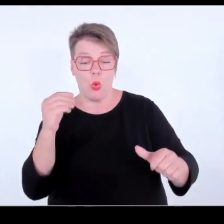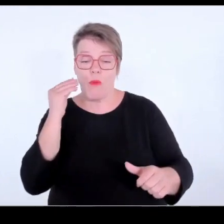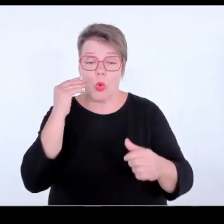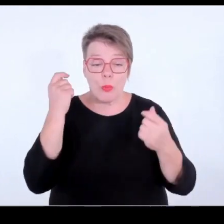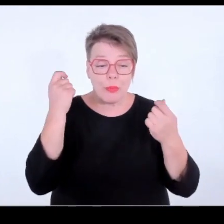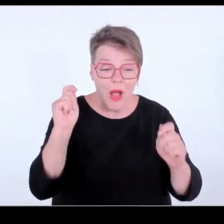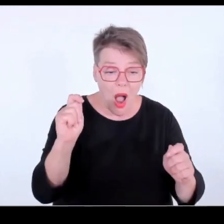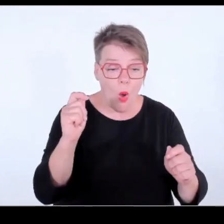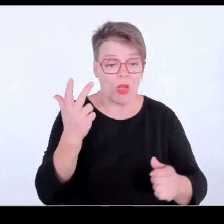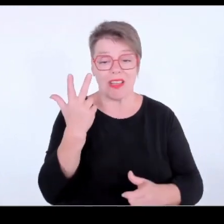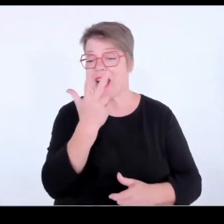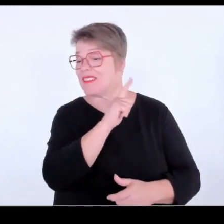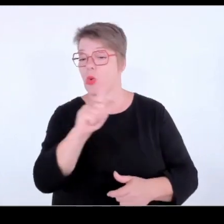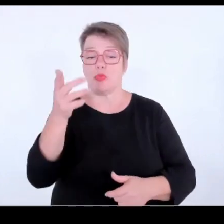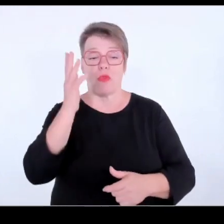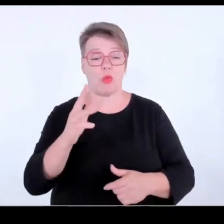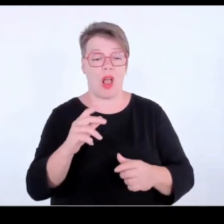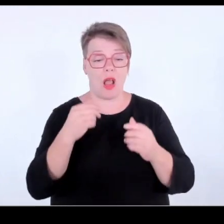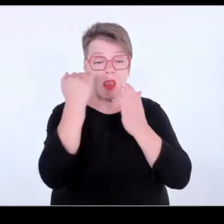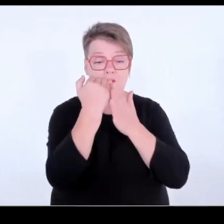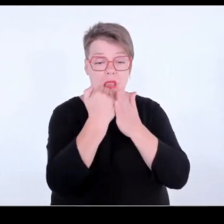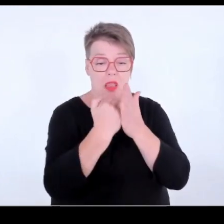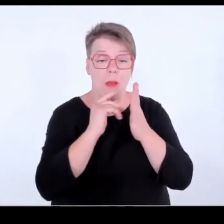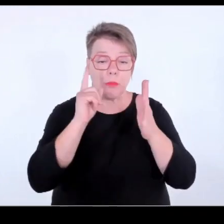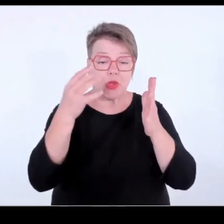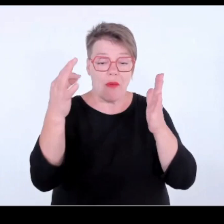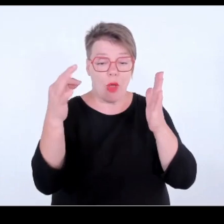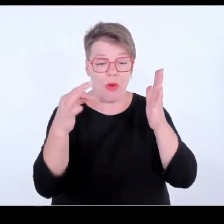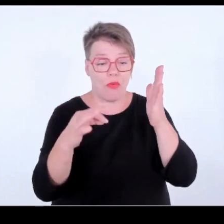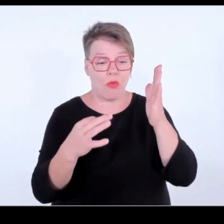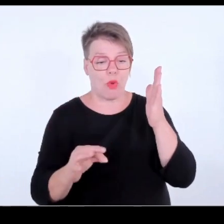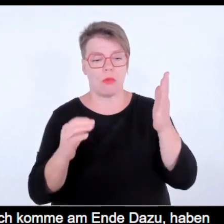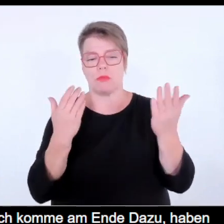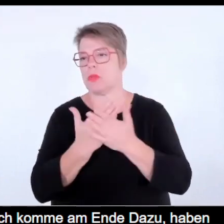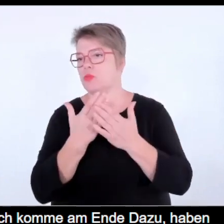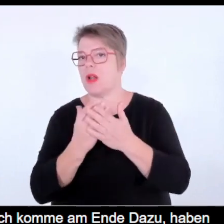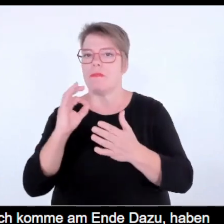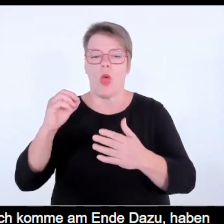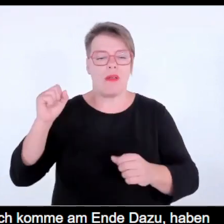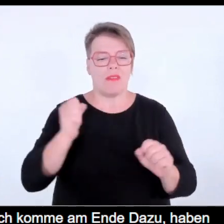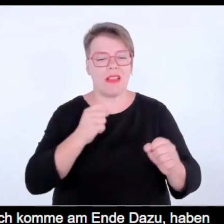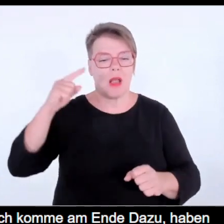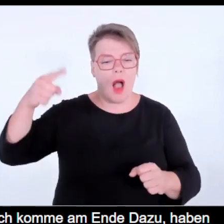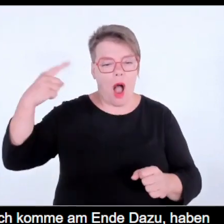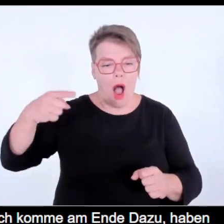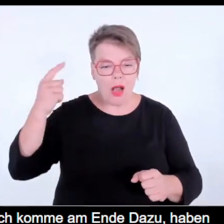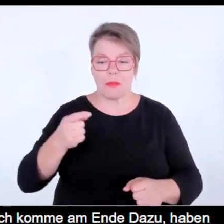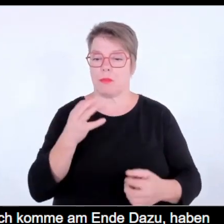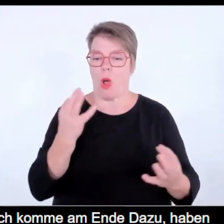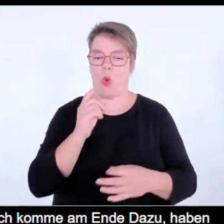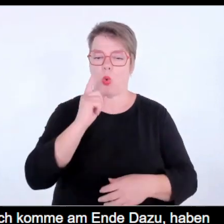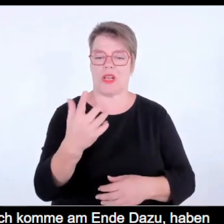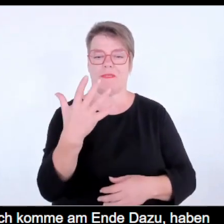Und eine neue Firma dauert hierzulande zu gründen mehr als 120 Tage. Selbst in Italien oder Griechenland geht es deutlich schneller.